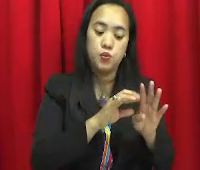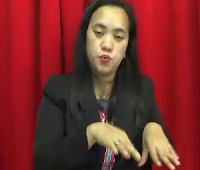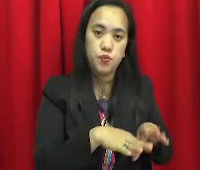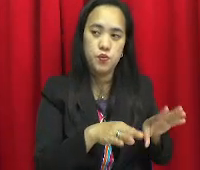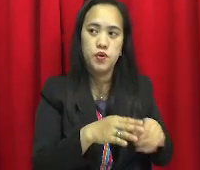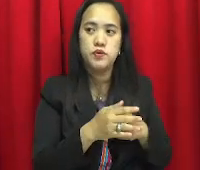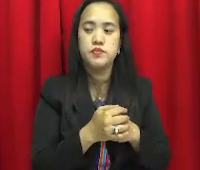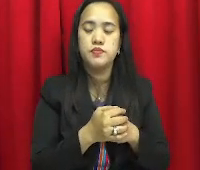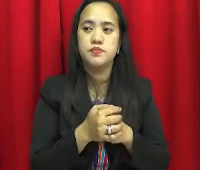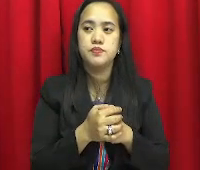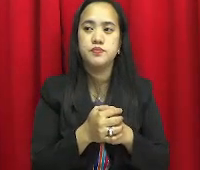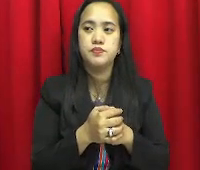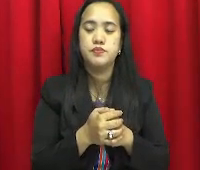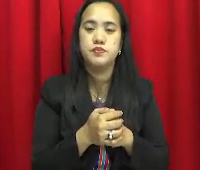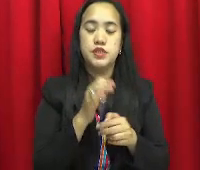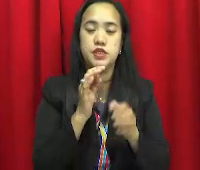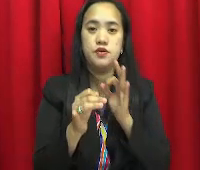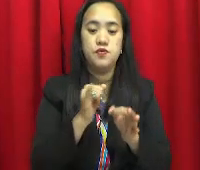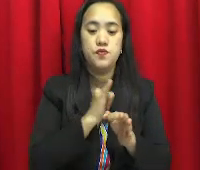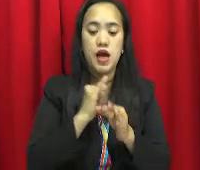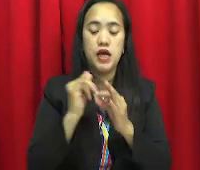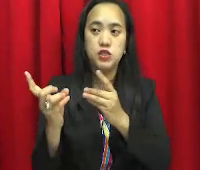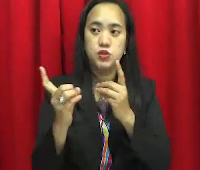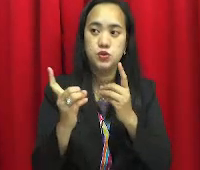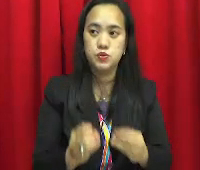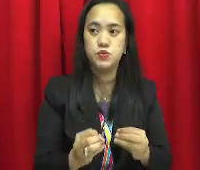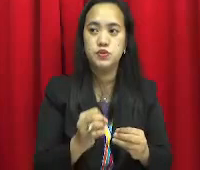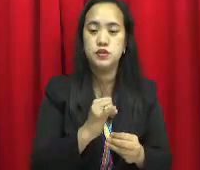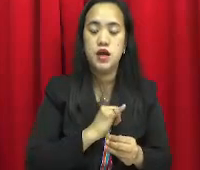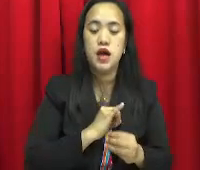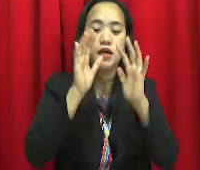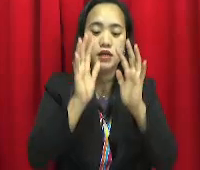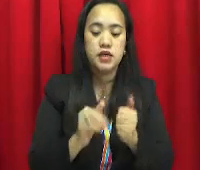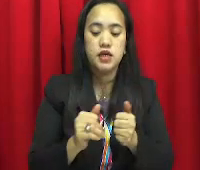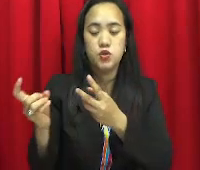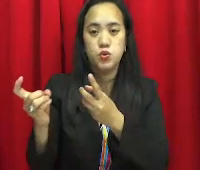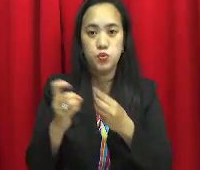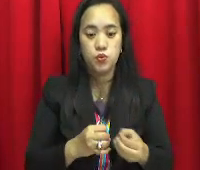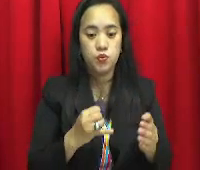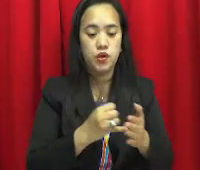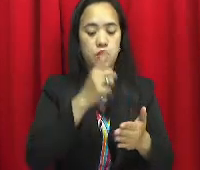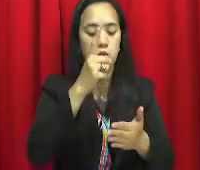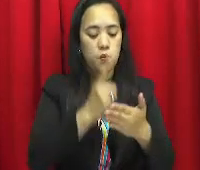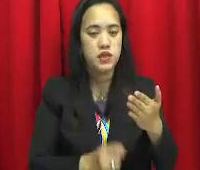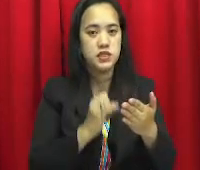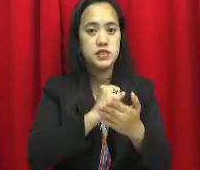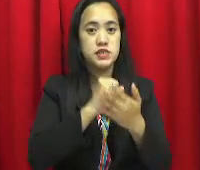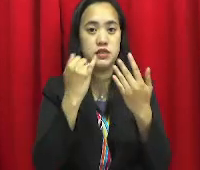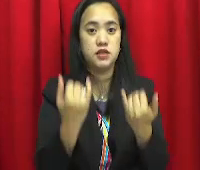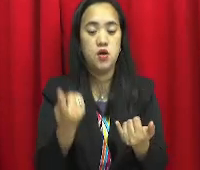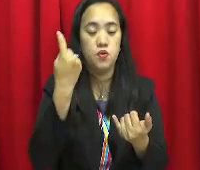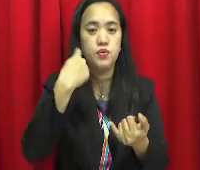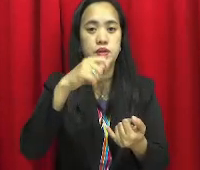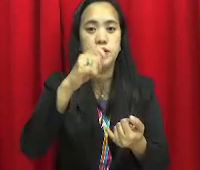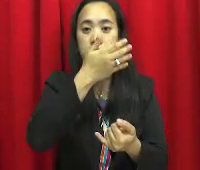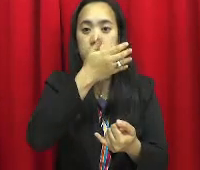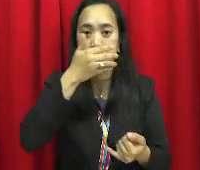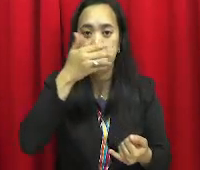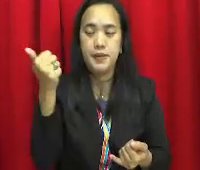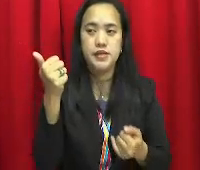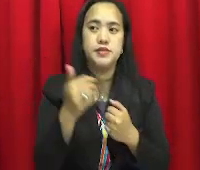pag may ginawa ako, gagawin ko na yung best ko. Pag nasa trabaho ako, todo-todo na to, maabot